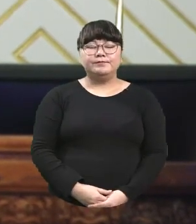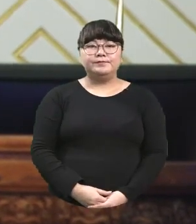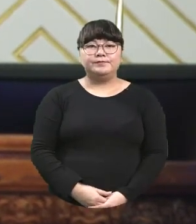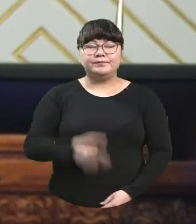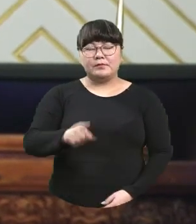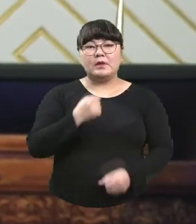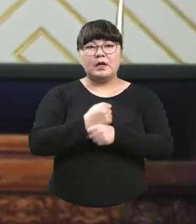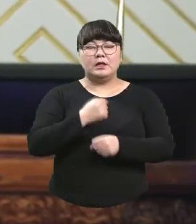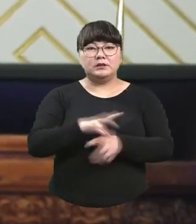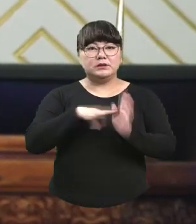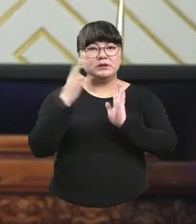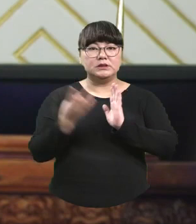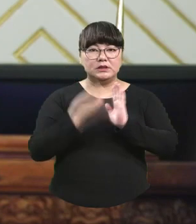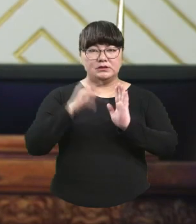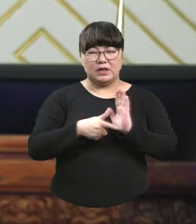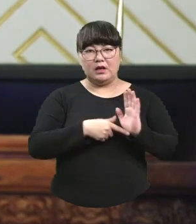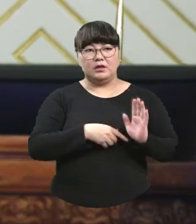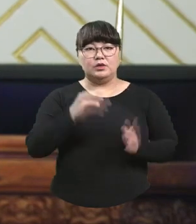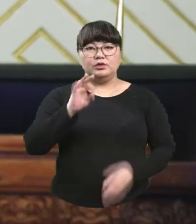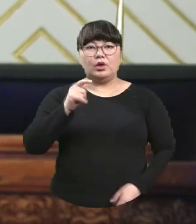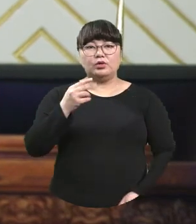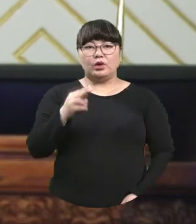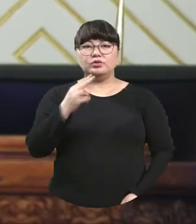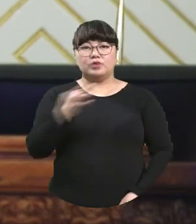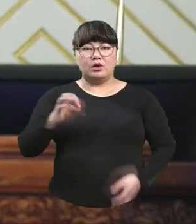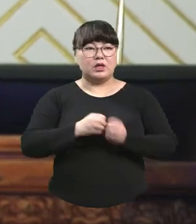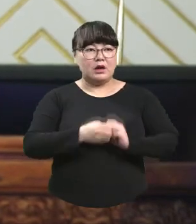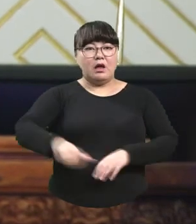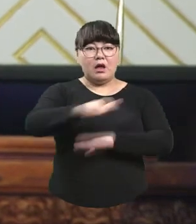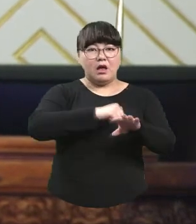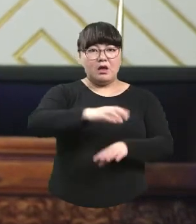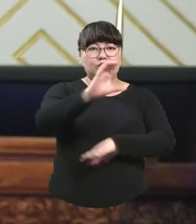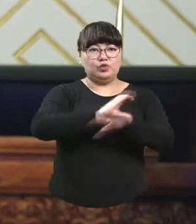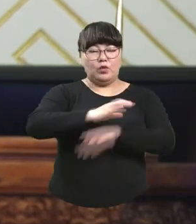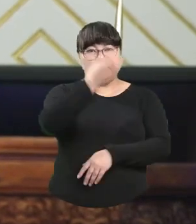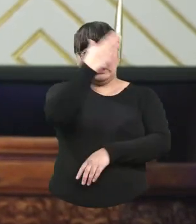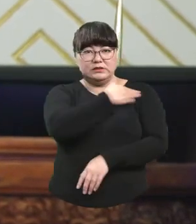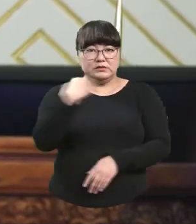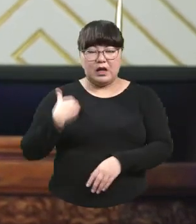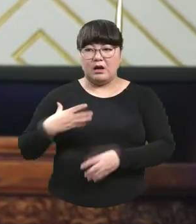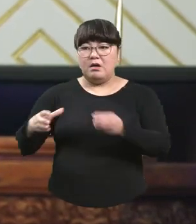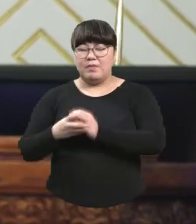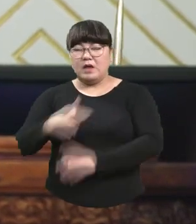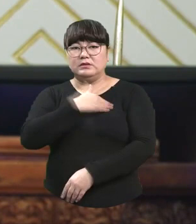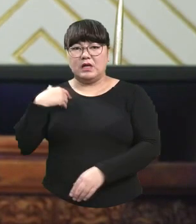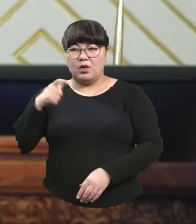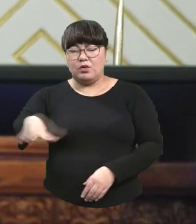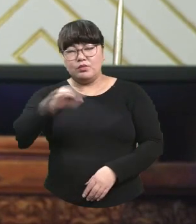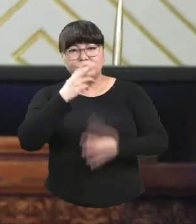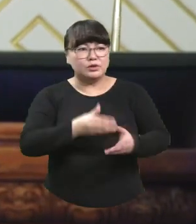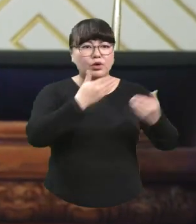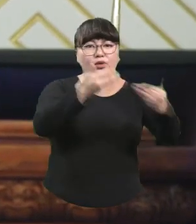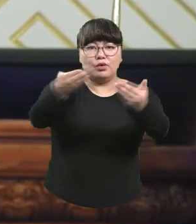хүргэх энэ ажлын нэгдсэн юм тогтолцоог бий болгох хэрэгтэй. Аймаг сумын засаг дарга нар, багийн дарга нар хүртэл